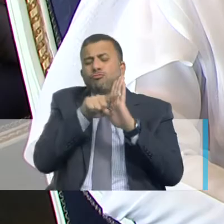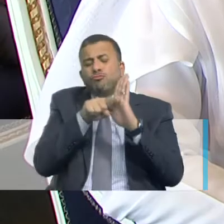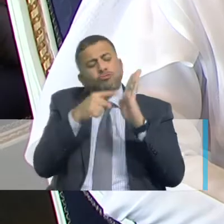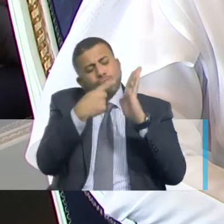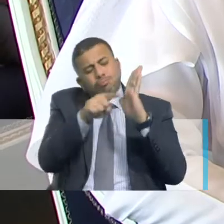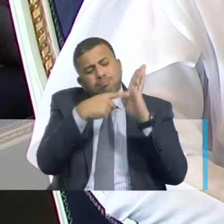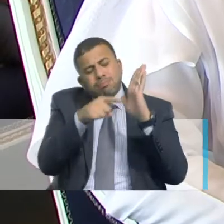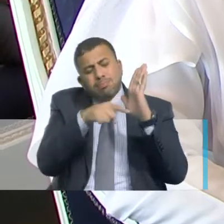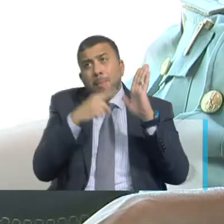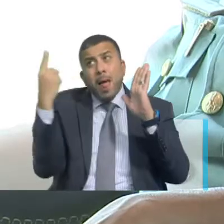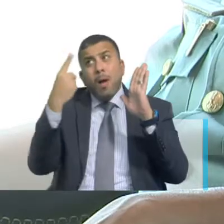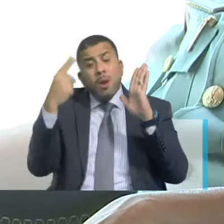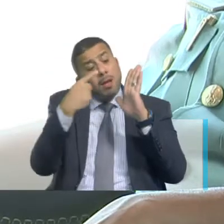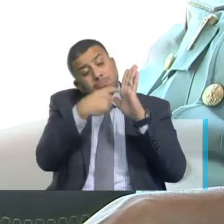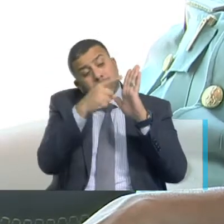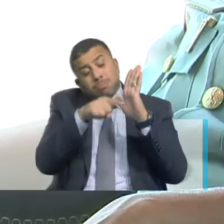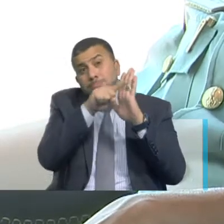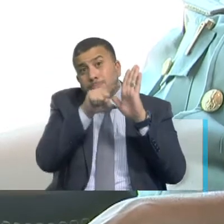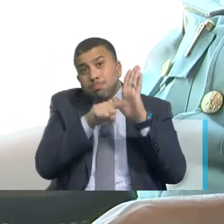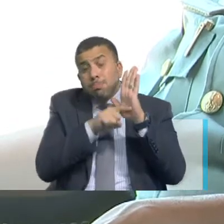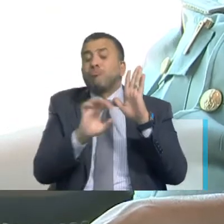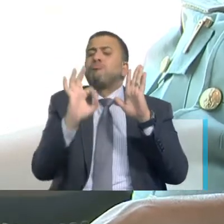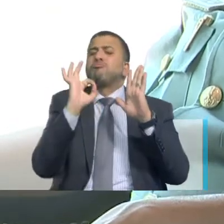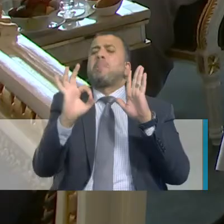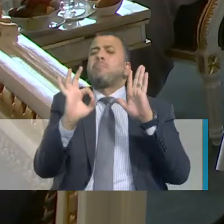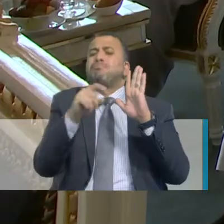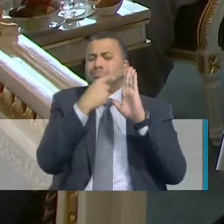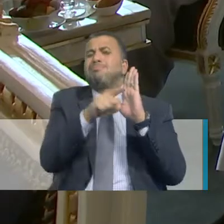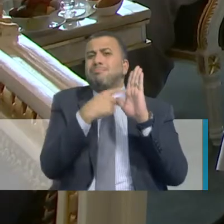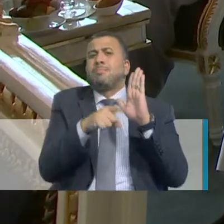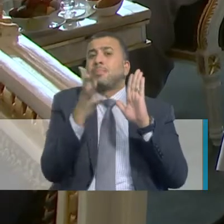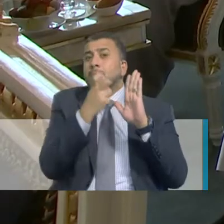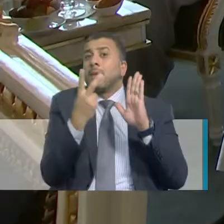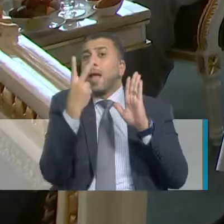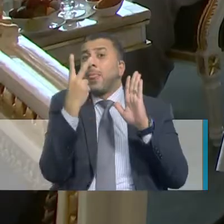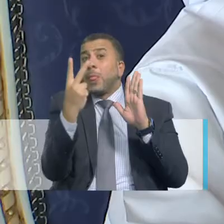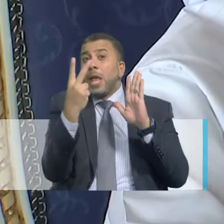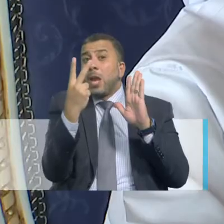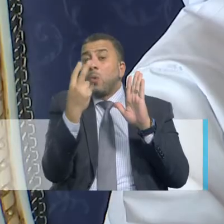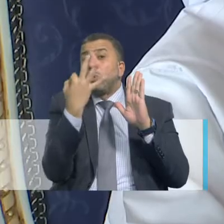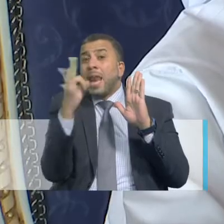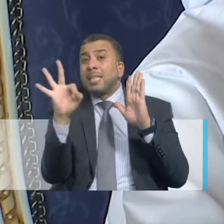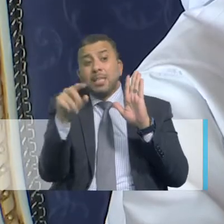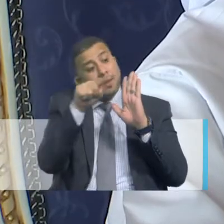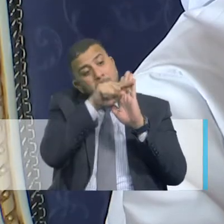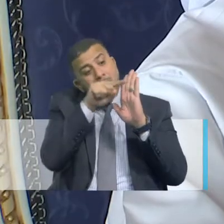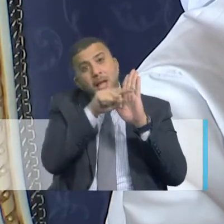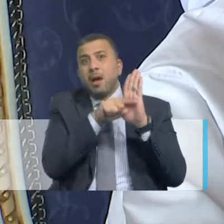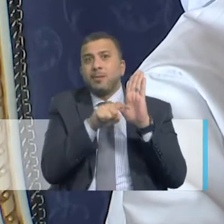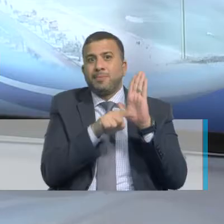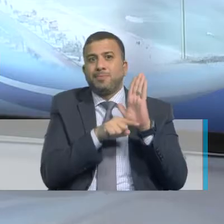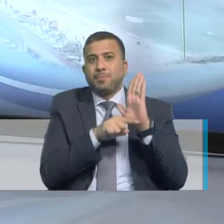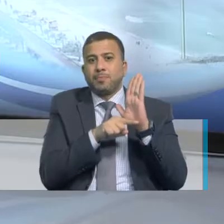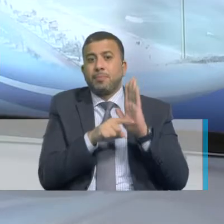لكافة المعايير الدولية المطلوبة والتي تعتمد على 32 معيارا.